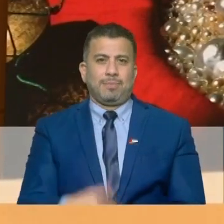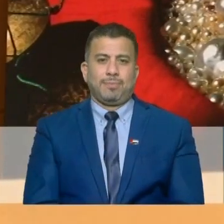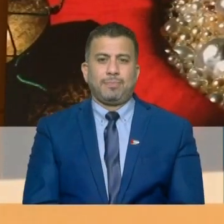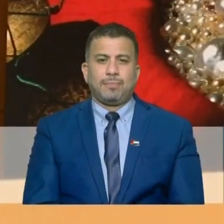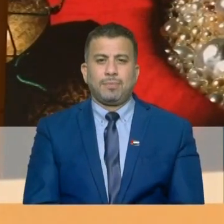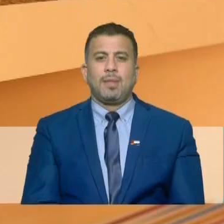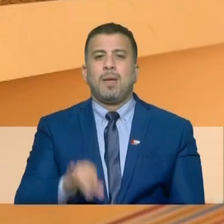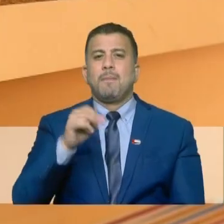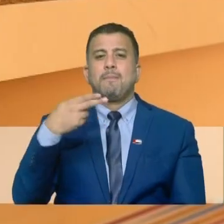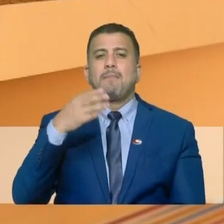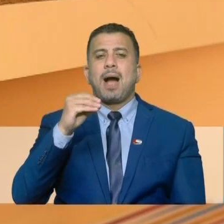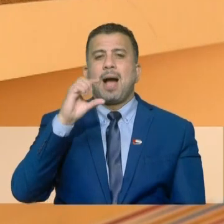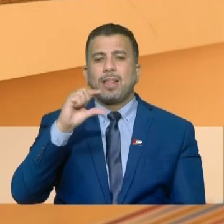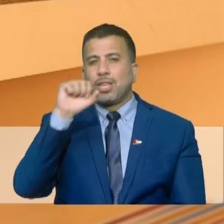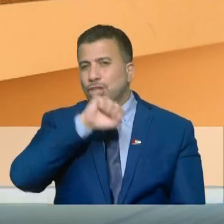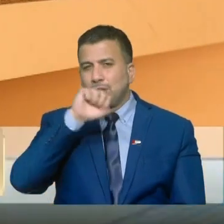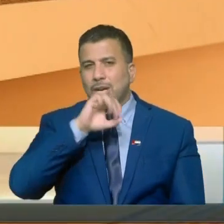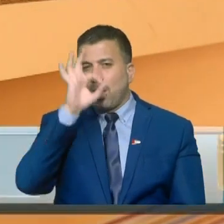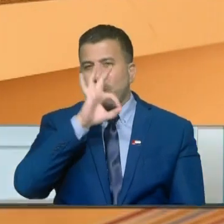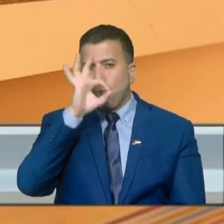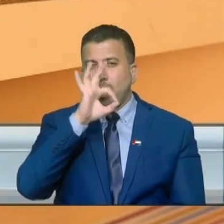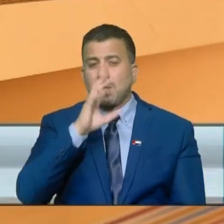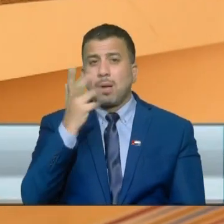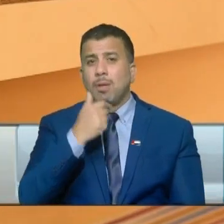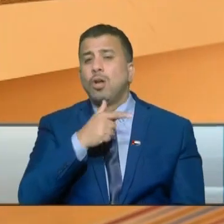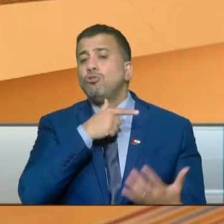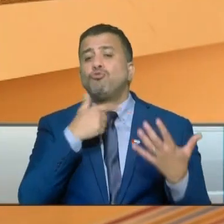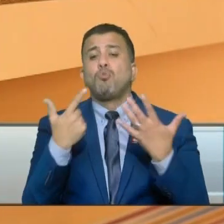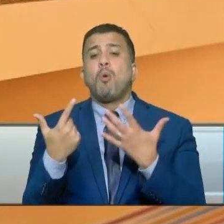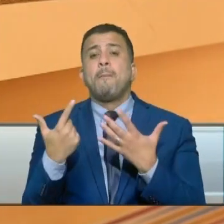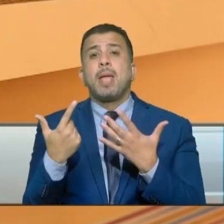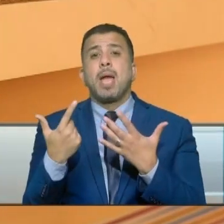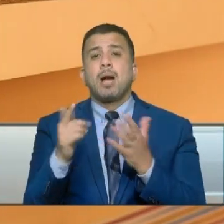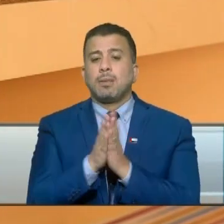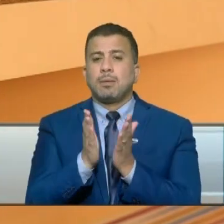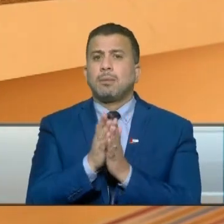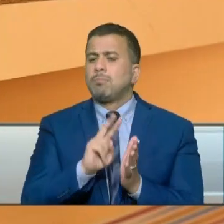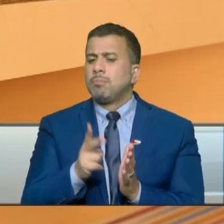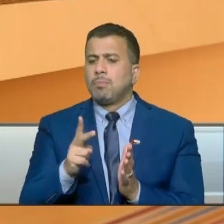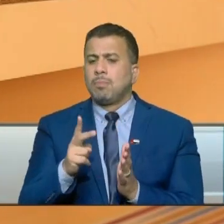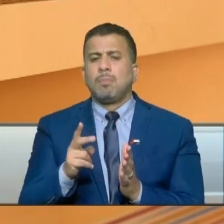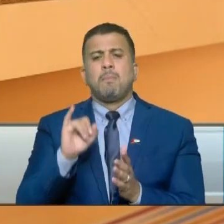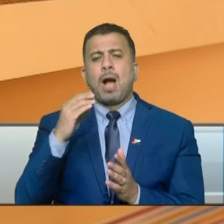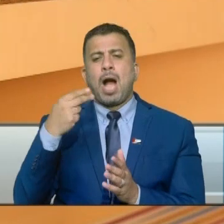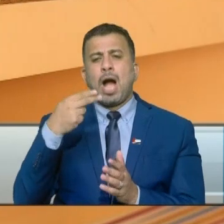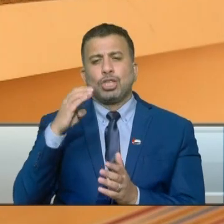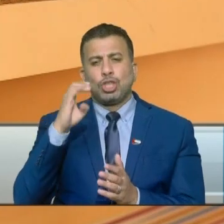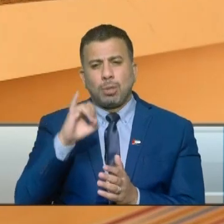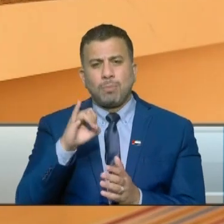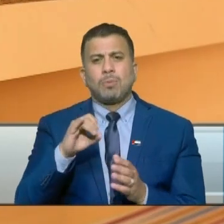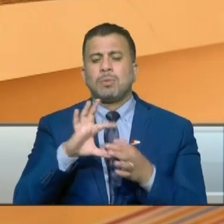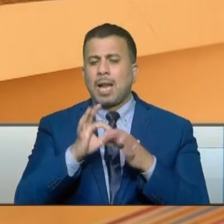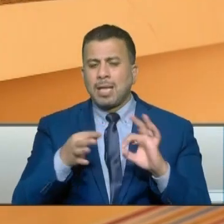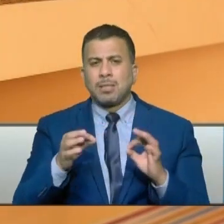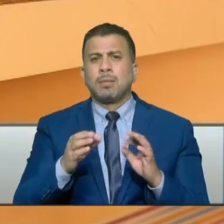شارك معهد الشارقه للتراث في هذا العام باكثر من 700 اصدار متنوعه منها المعاجم والسلاسل والمجلات